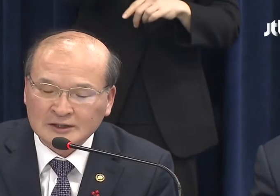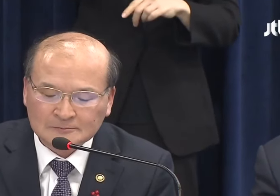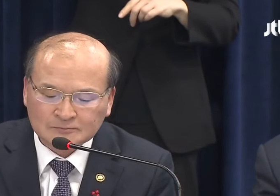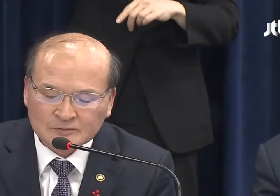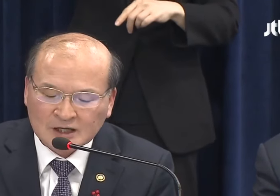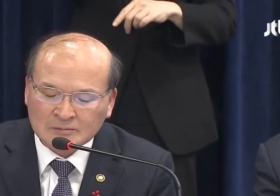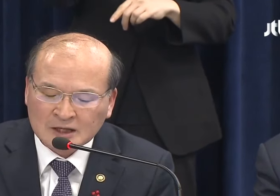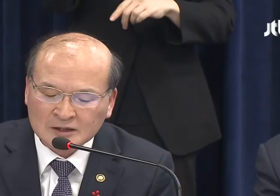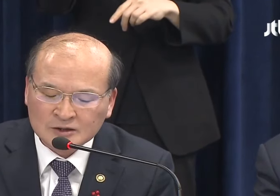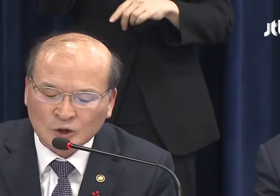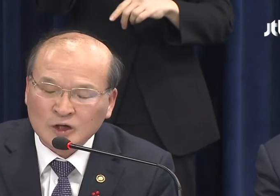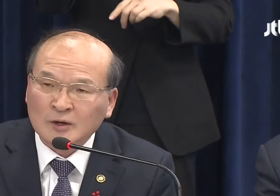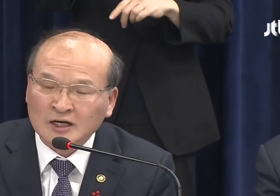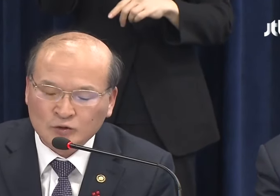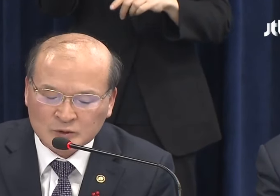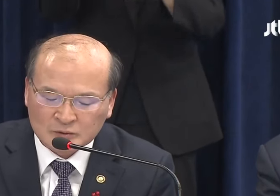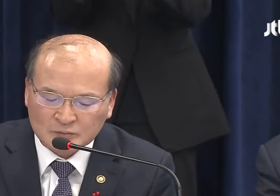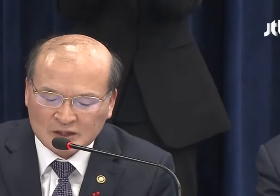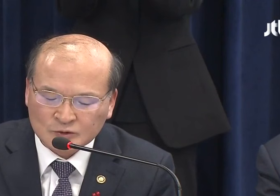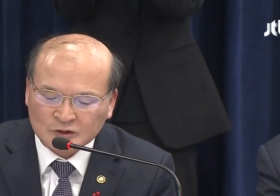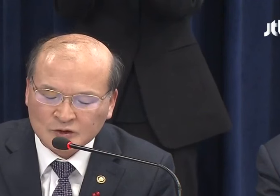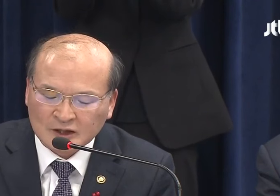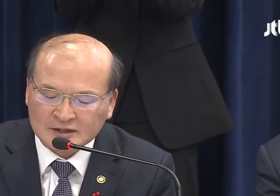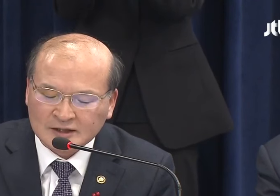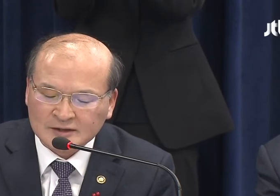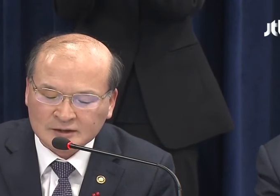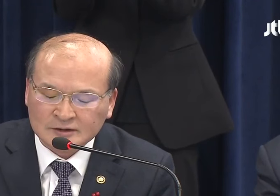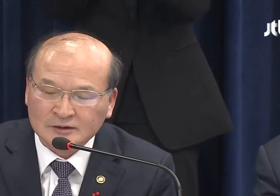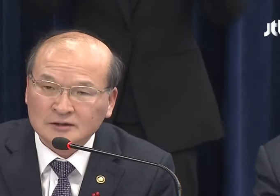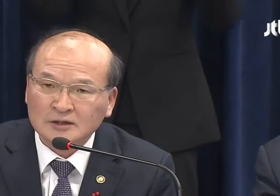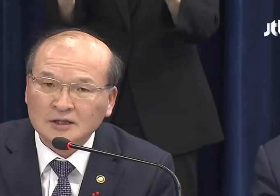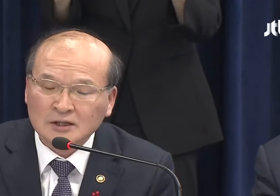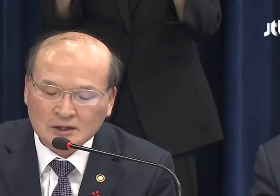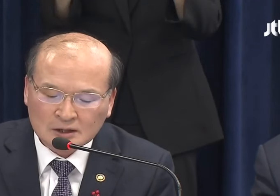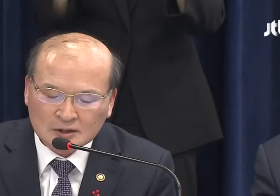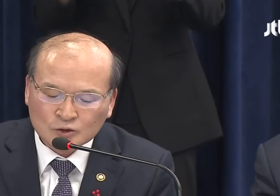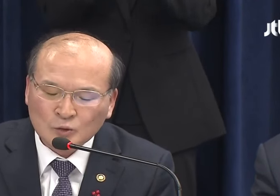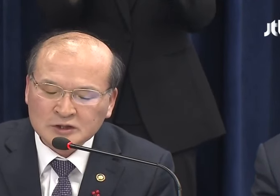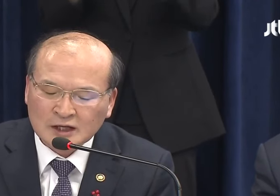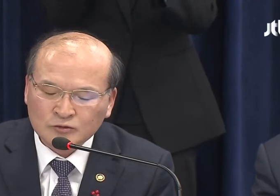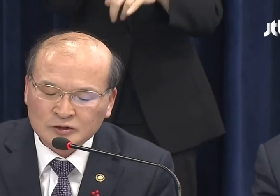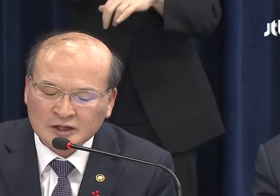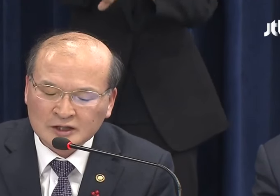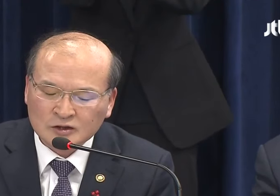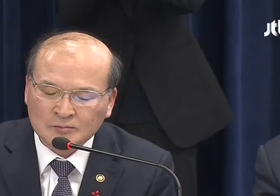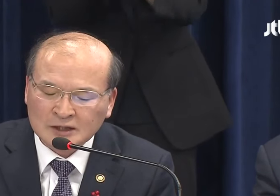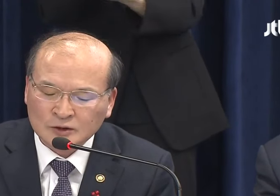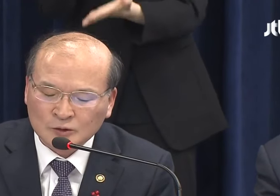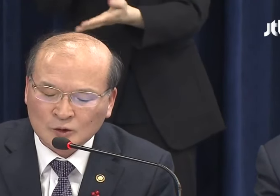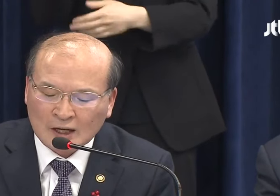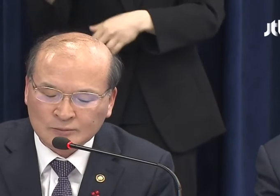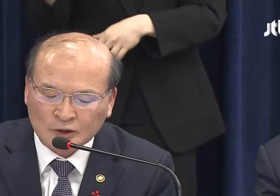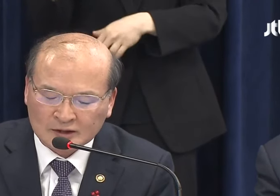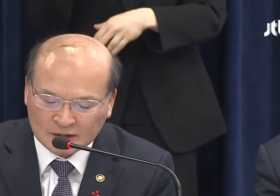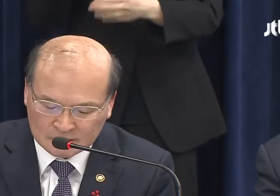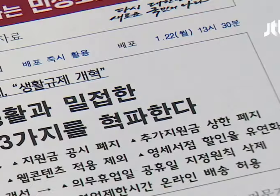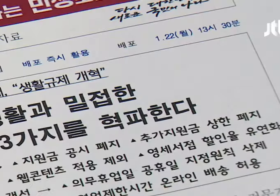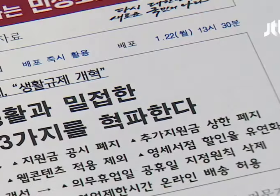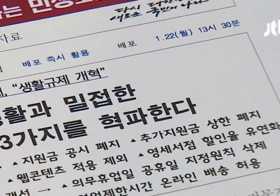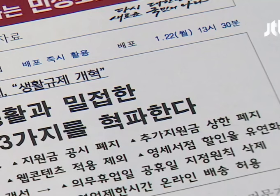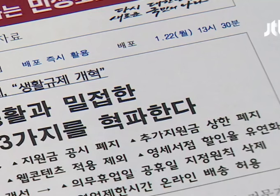국민들이 단말기를 저렴하게 구입할 수 있는 기회가 제한되는 등 소비자 후생이 전반적으로